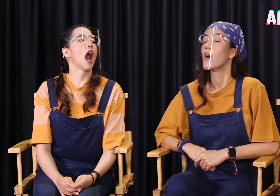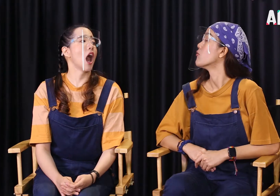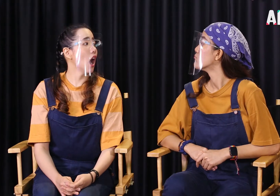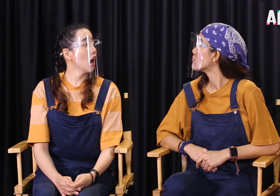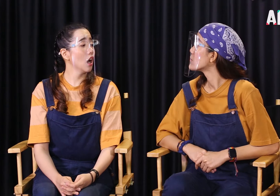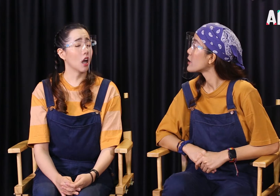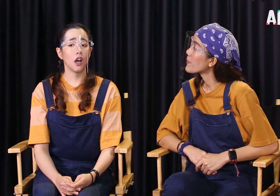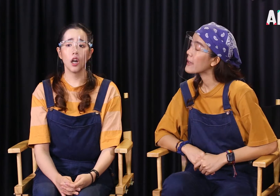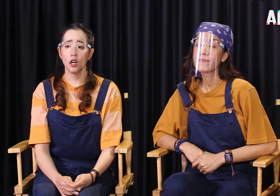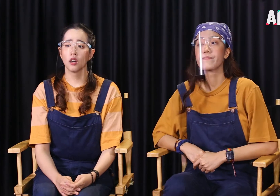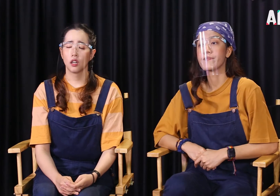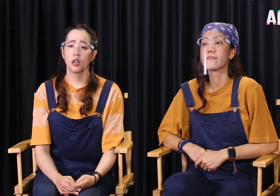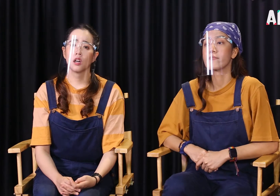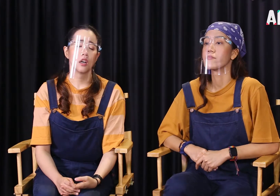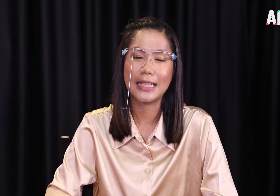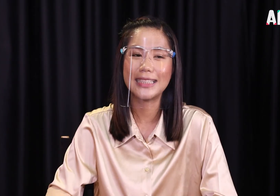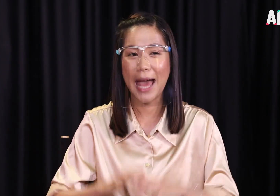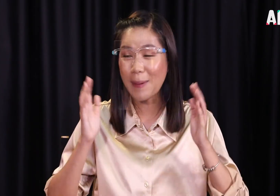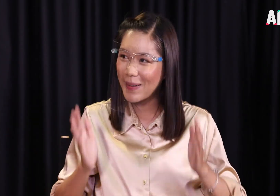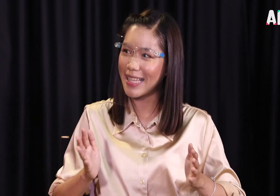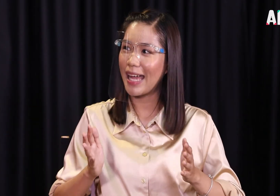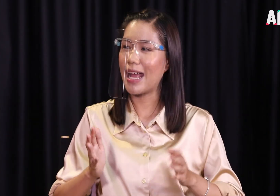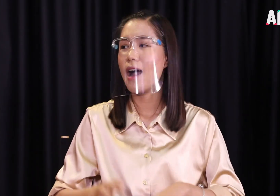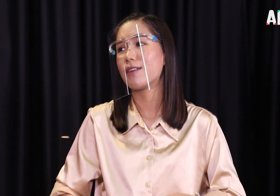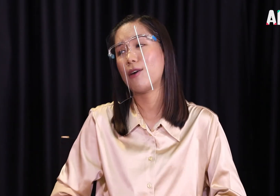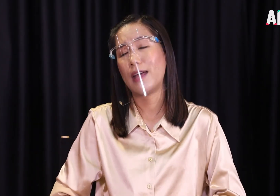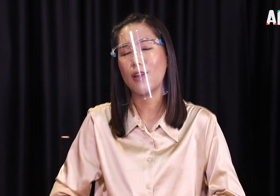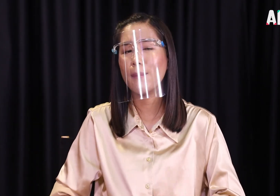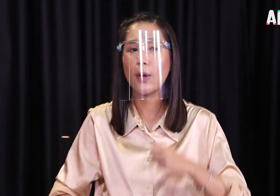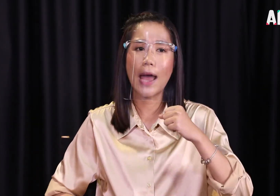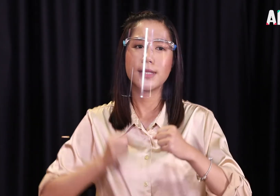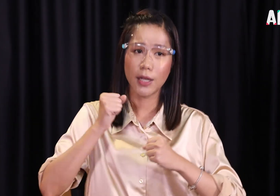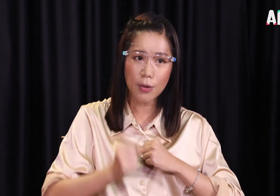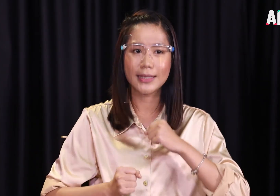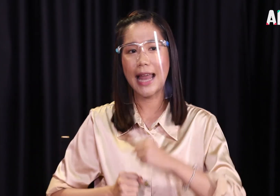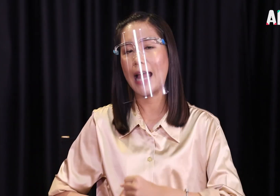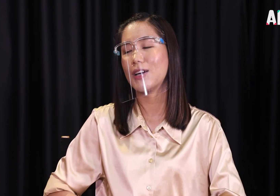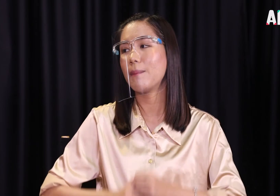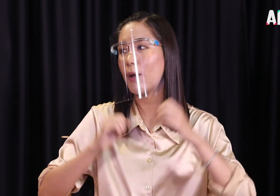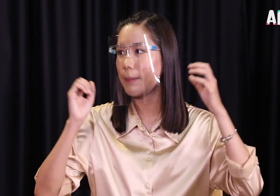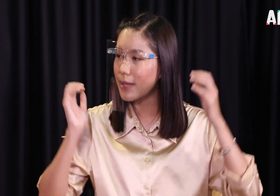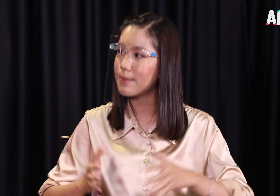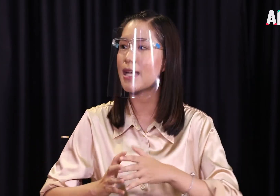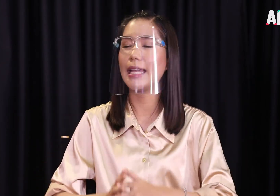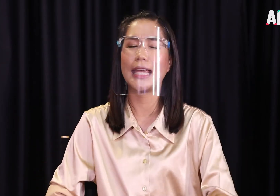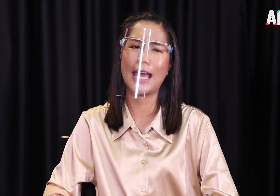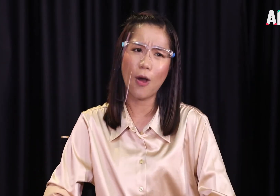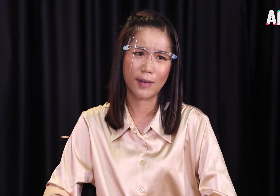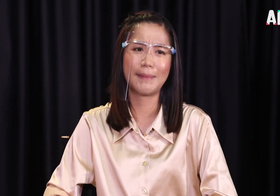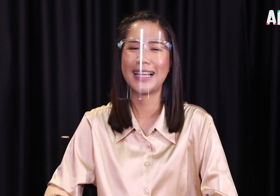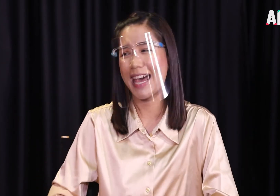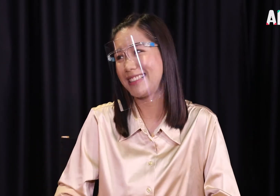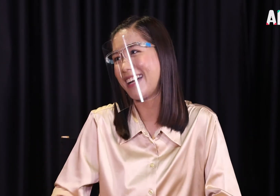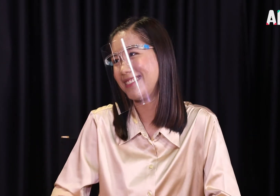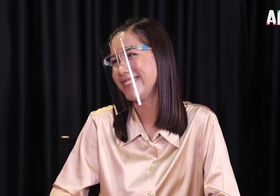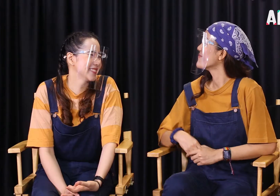จ๊ะสุดท้ายเลยจ้ะคือการพอใจเราเนี่ยต้องมีความสนุกสนานแล้วก็มีความเต็มใจในการออกก